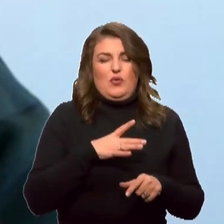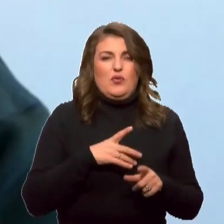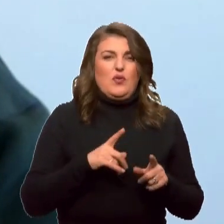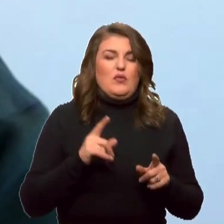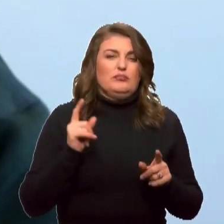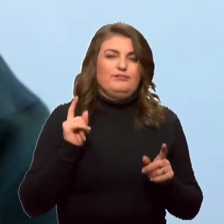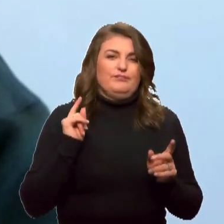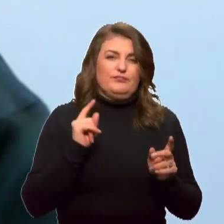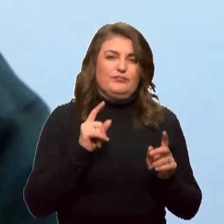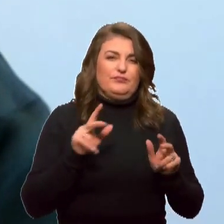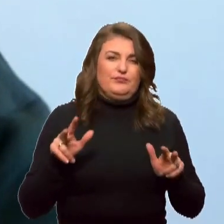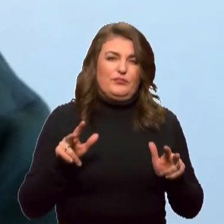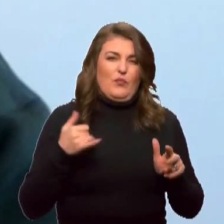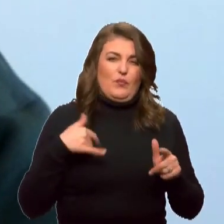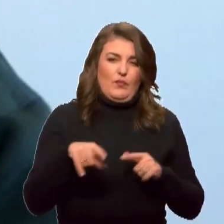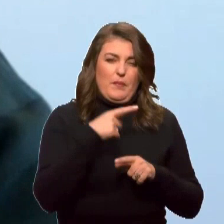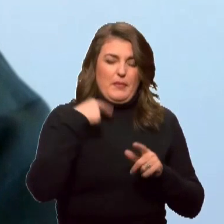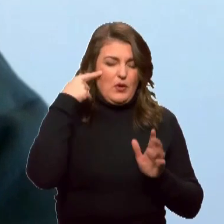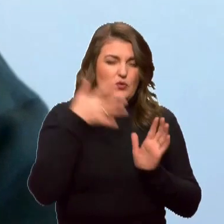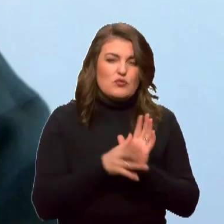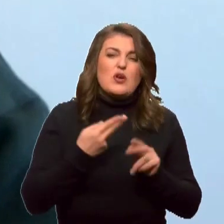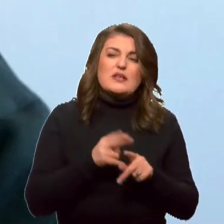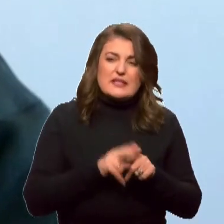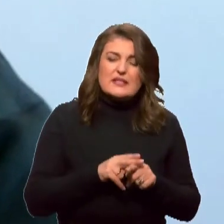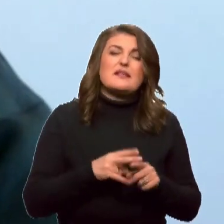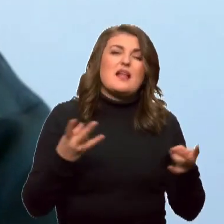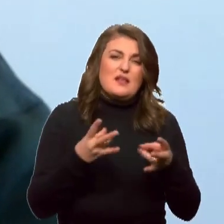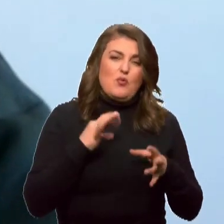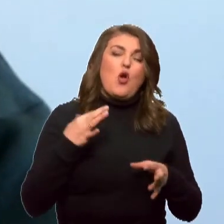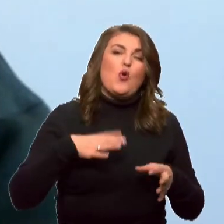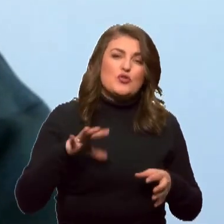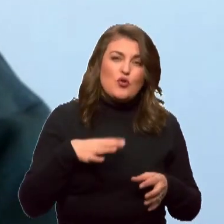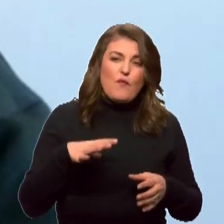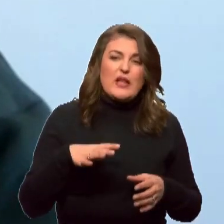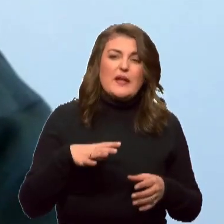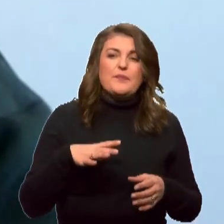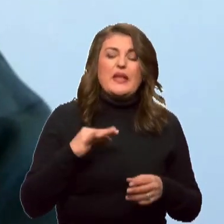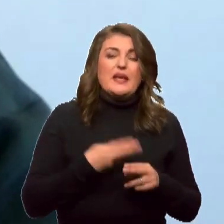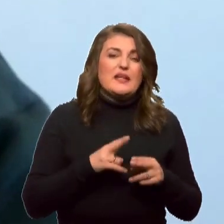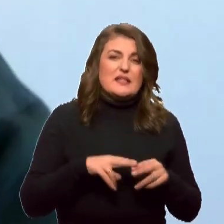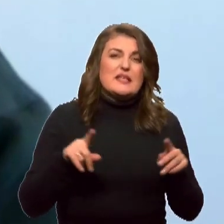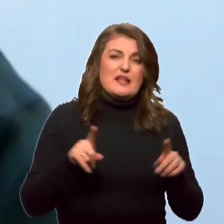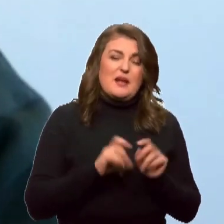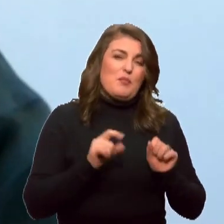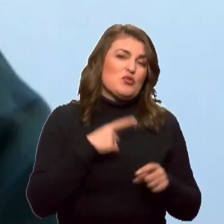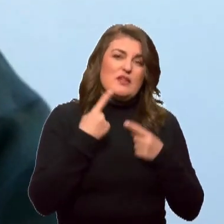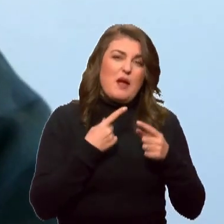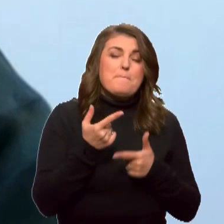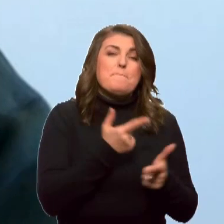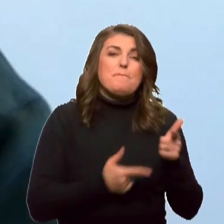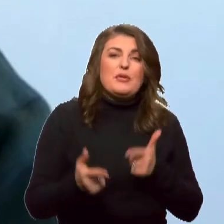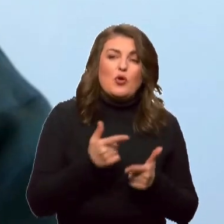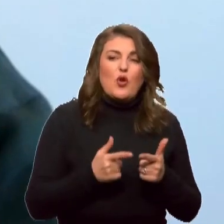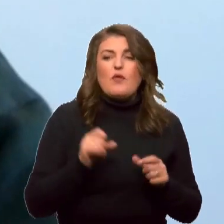запущено. Ми розуміємо, що це слідувало очікувати, і це, так мовити, можна назвати